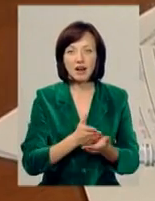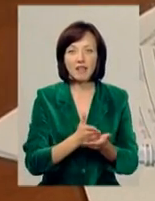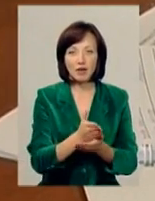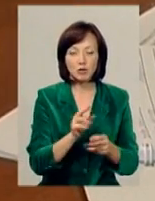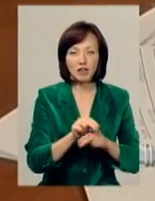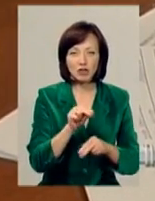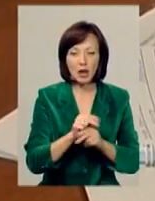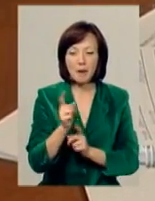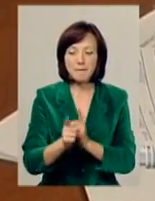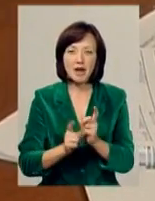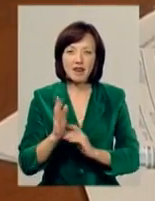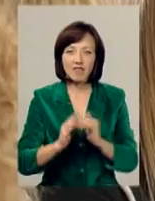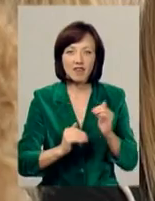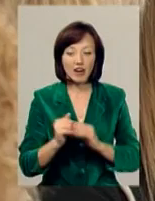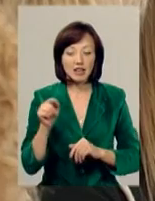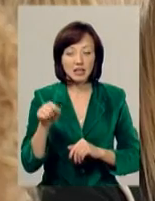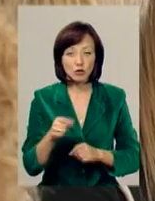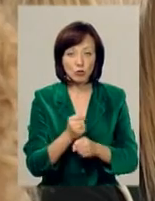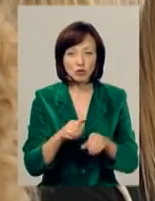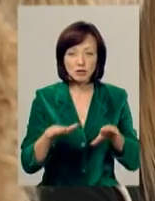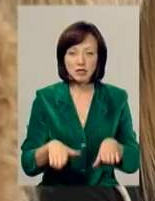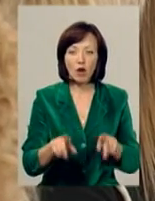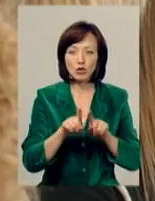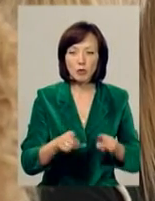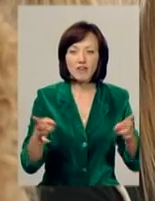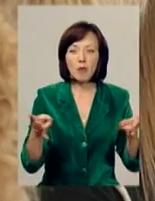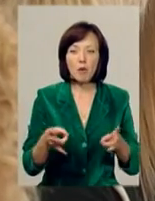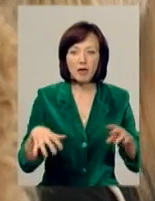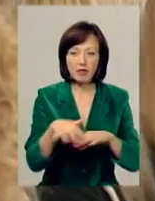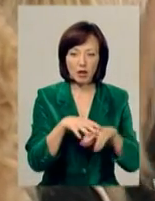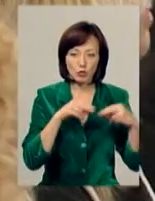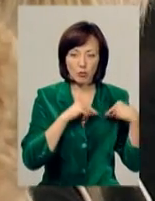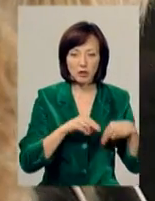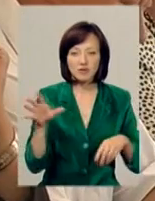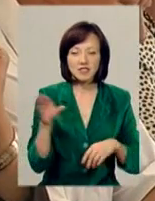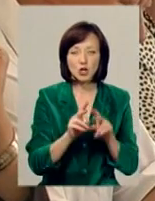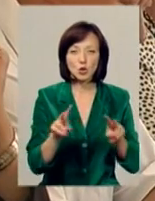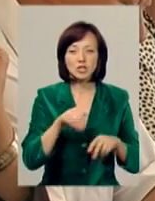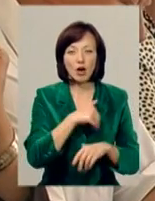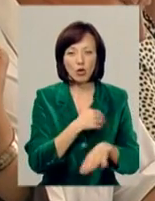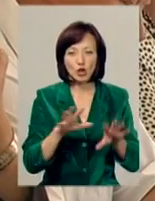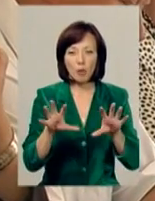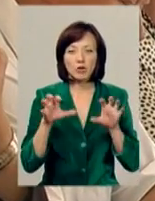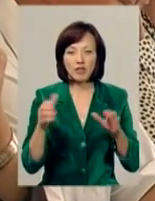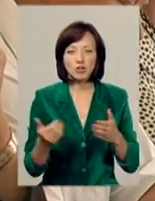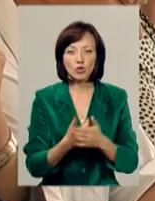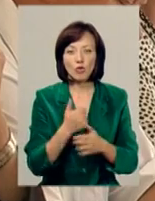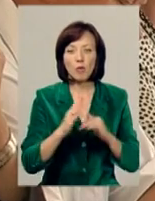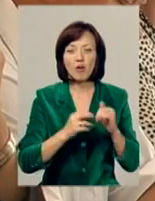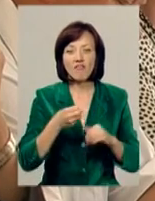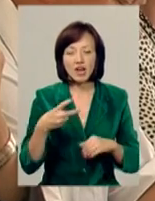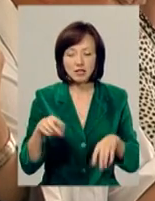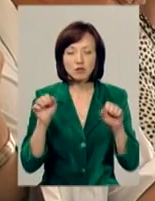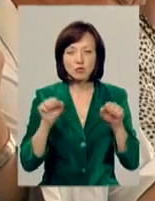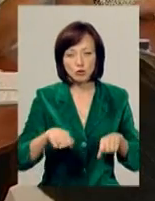перекваліфікації на ті робочі місця які мають особливий попит на ринку праці тобто усі Хто захоче опанувати нову професію